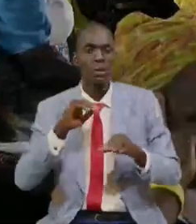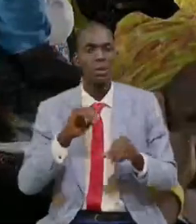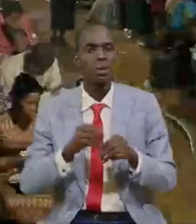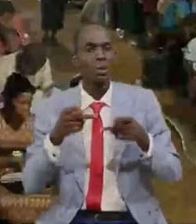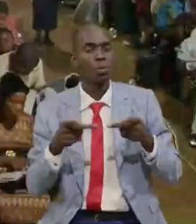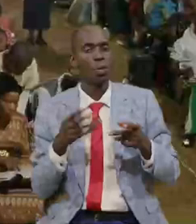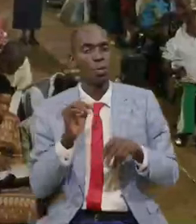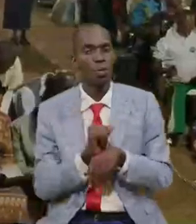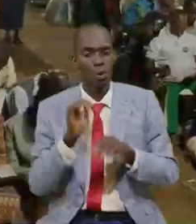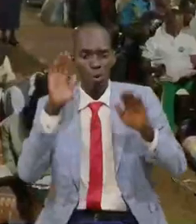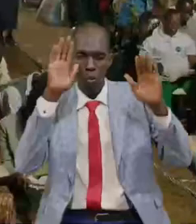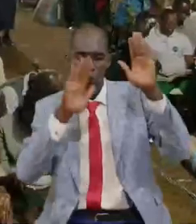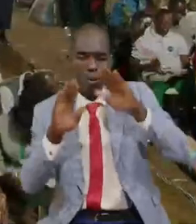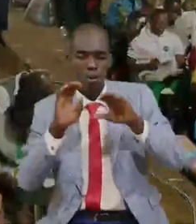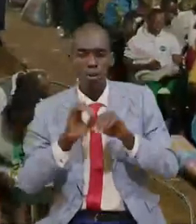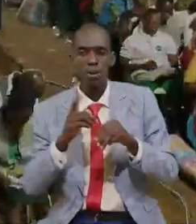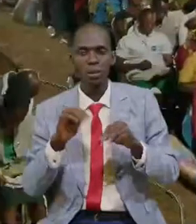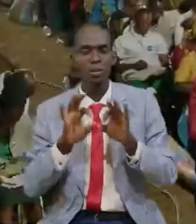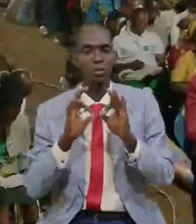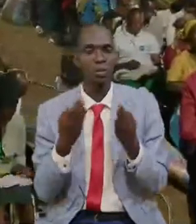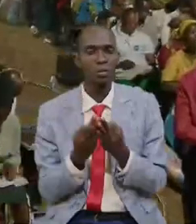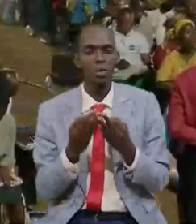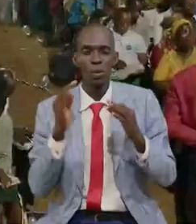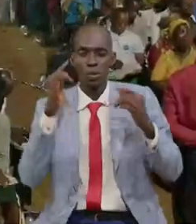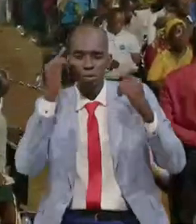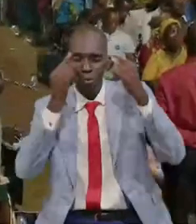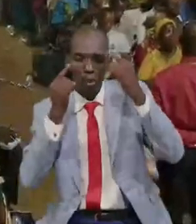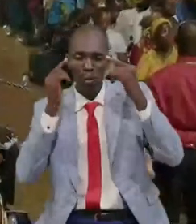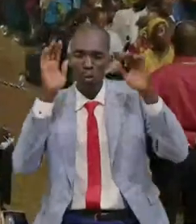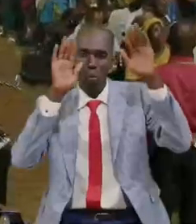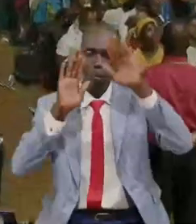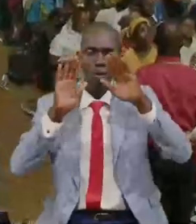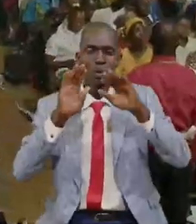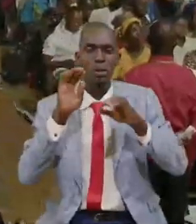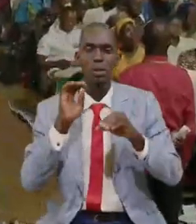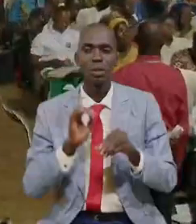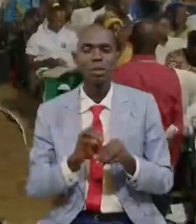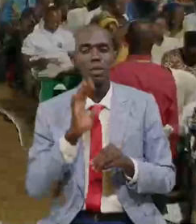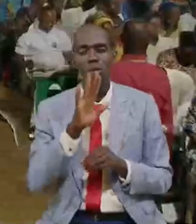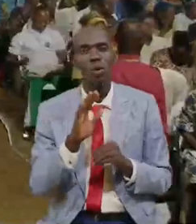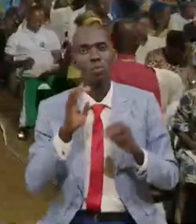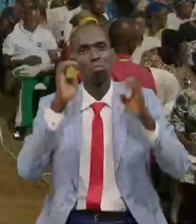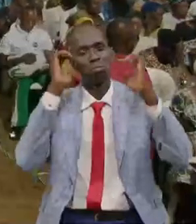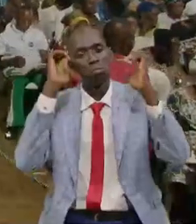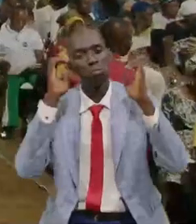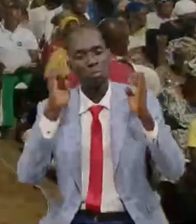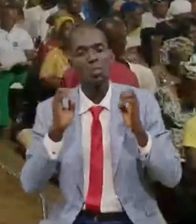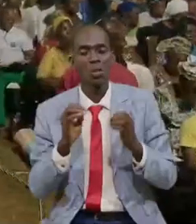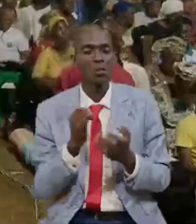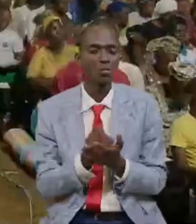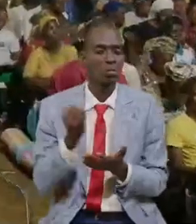Les soucis au boulot, les soucis à la famille, les soucis pour